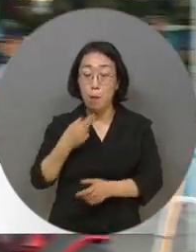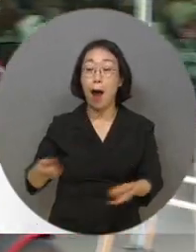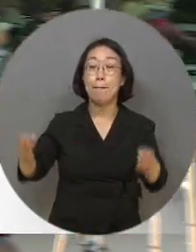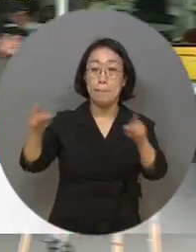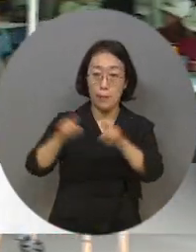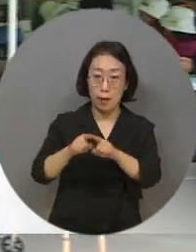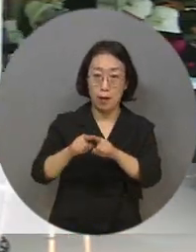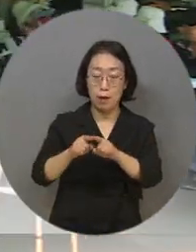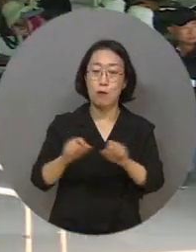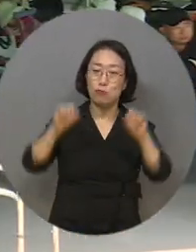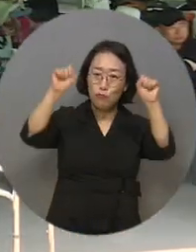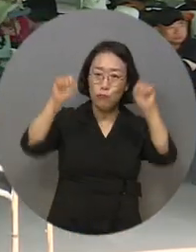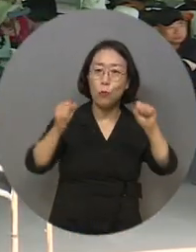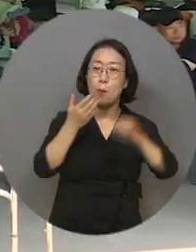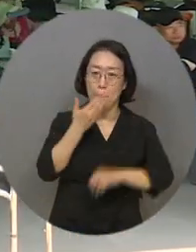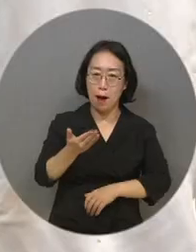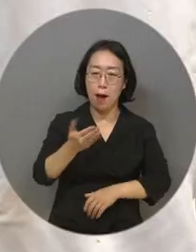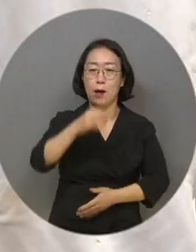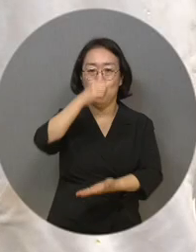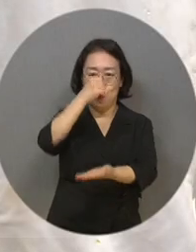스포츠로 주목받았습니다.